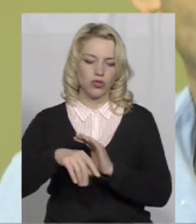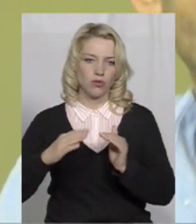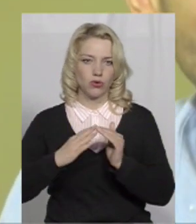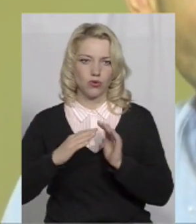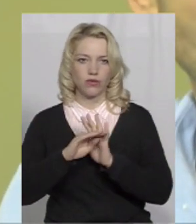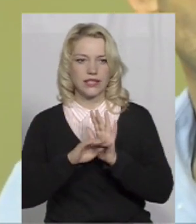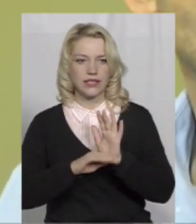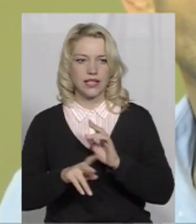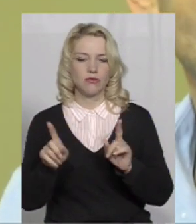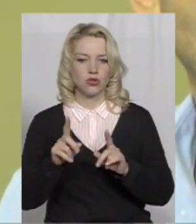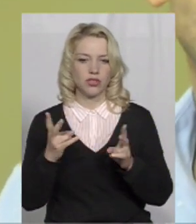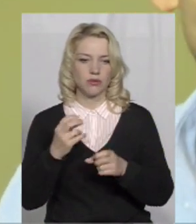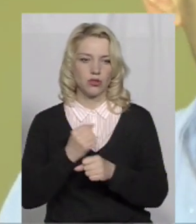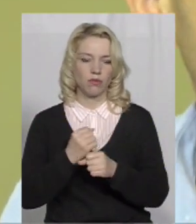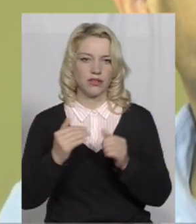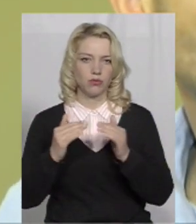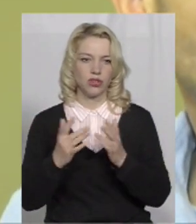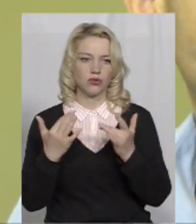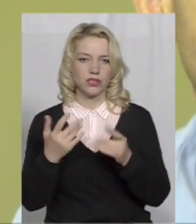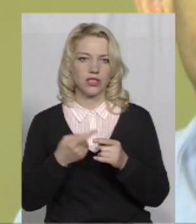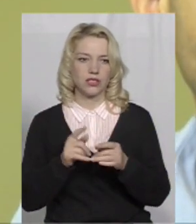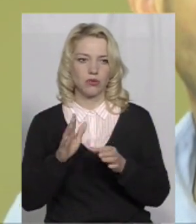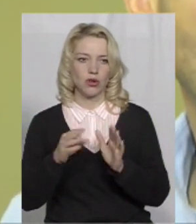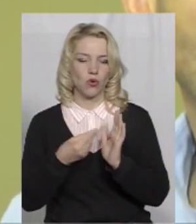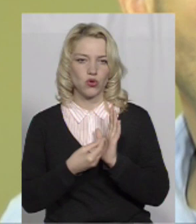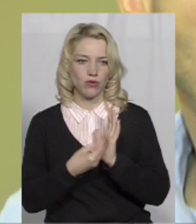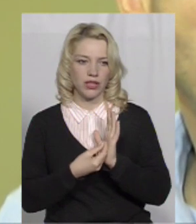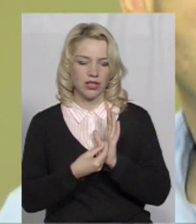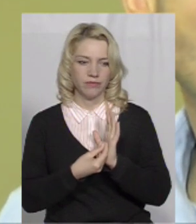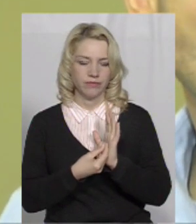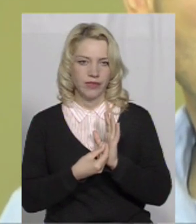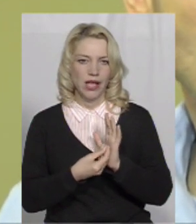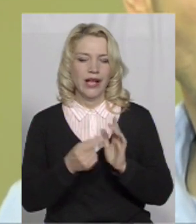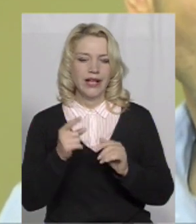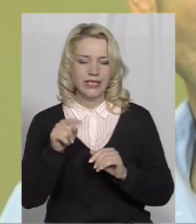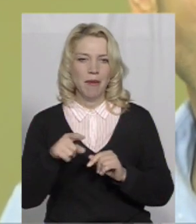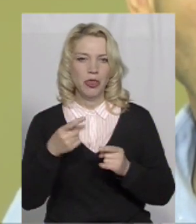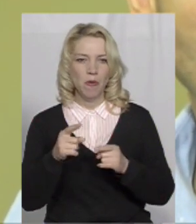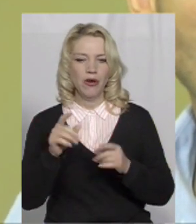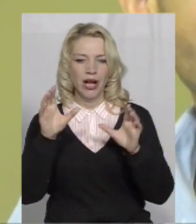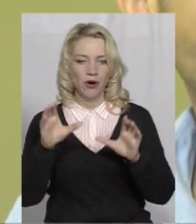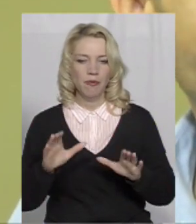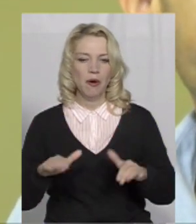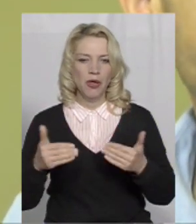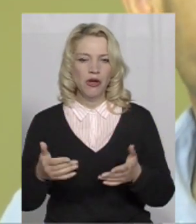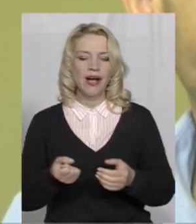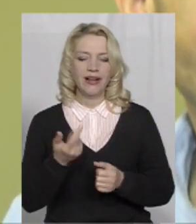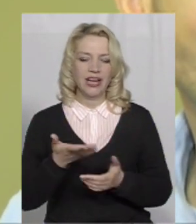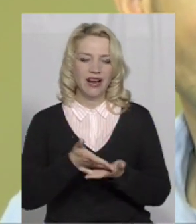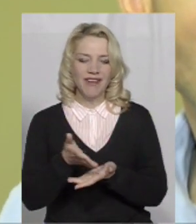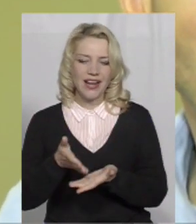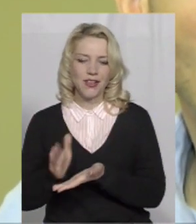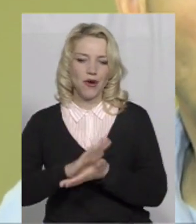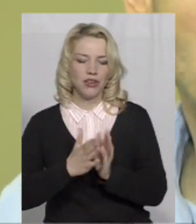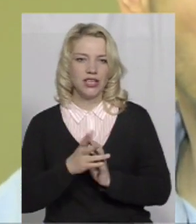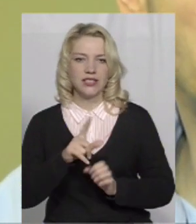системи, що потрібно зробити в будинку, скільки це має коштувати. І саме тому закон пропонує кілька варіантів договорів із